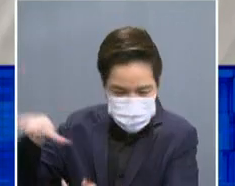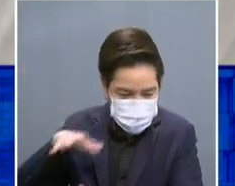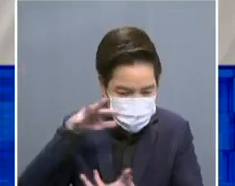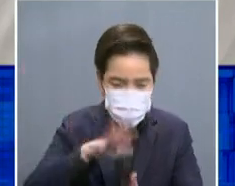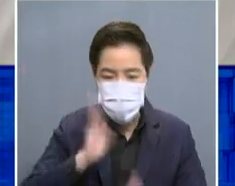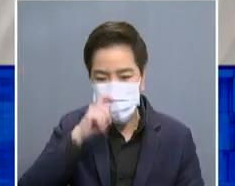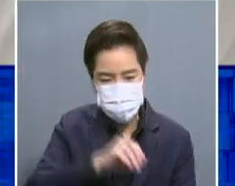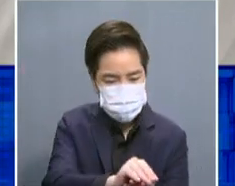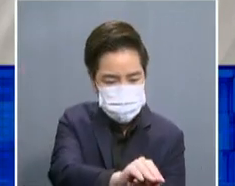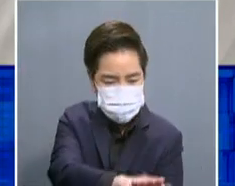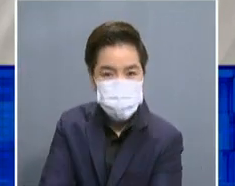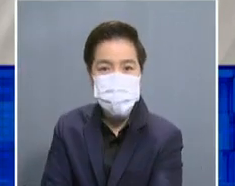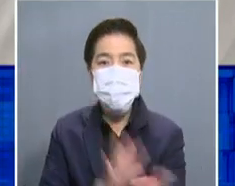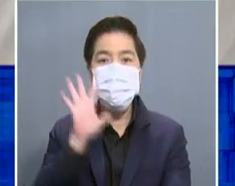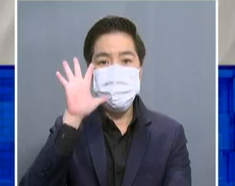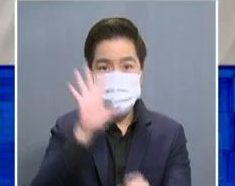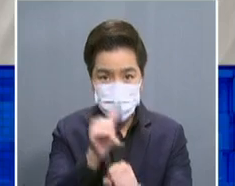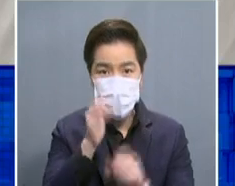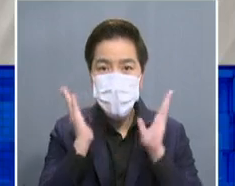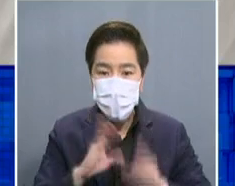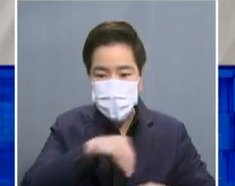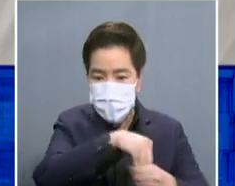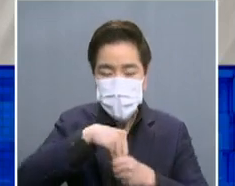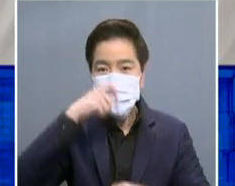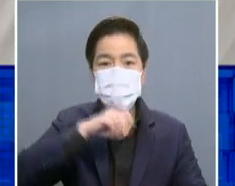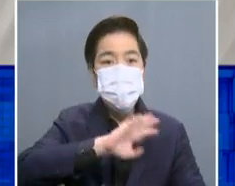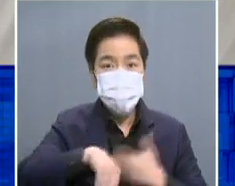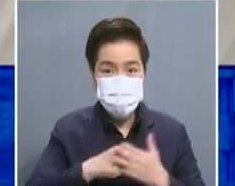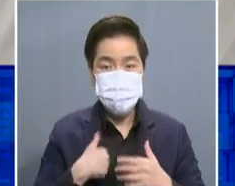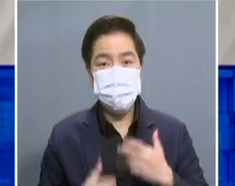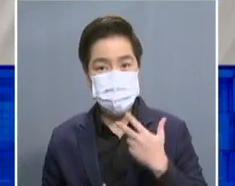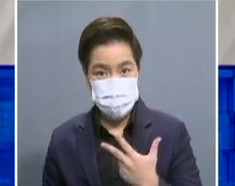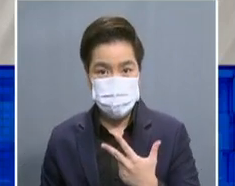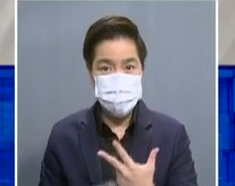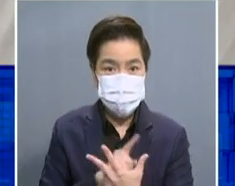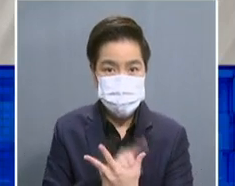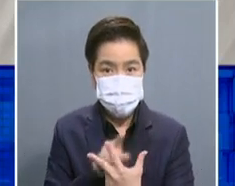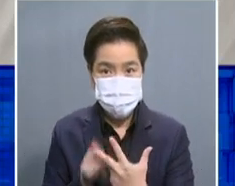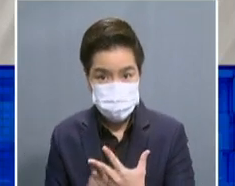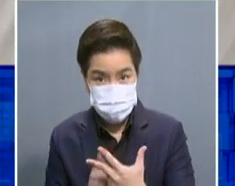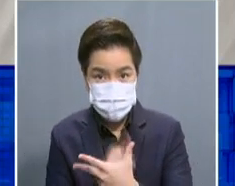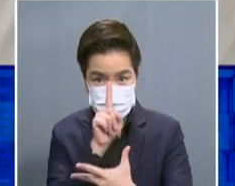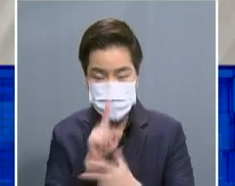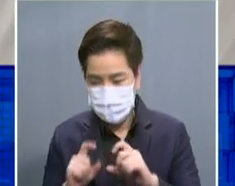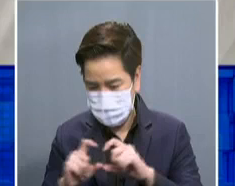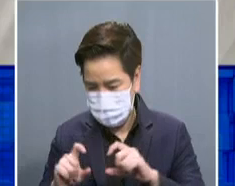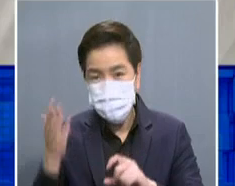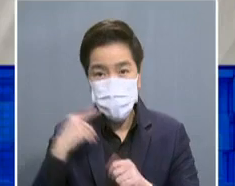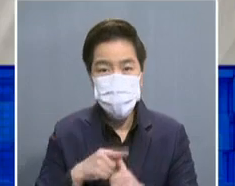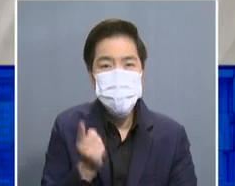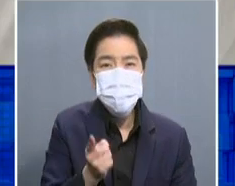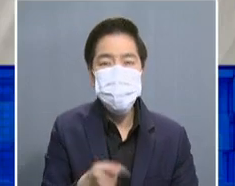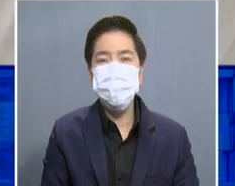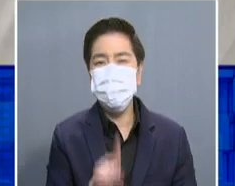คนไทยทุกคนและผู้ที่อาศัยอยู่ในประเทศไทยแบ่งออกเป็น3แนวทางก็คือ1คือการเพิ่มจำนวนวัคซีนจากเดิมเป้า